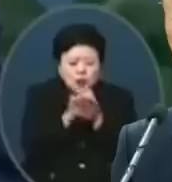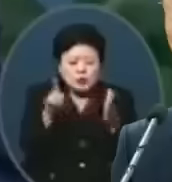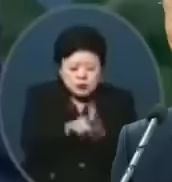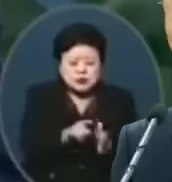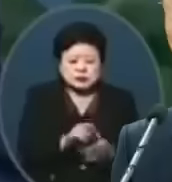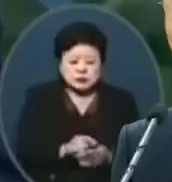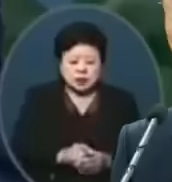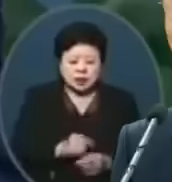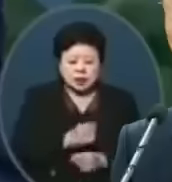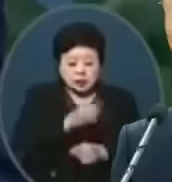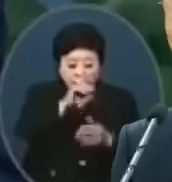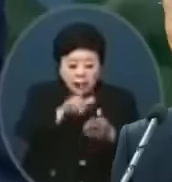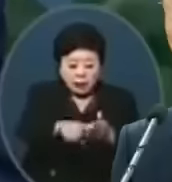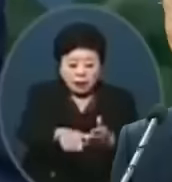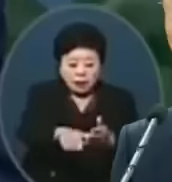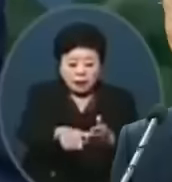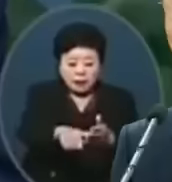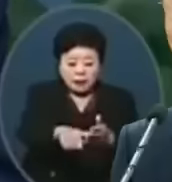믿습니다로 나가면